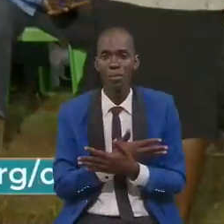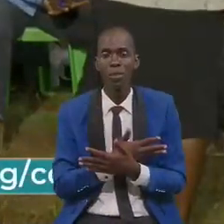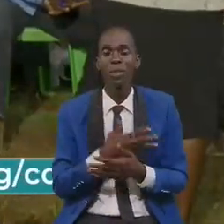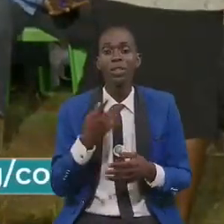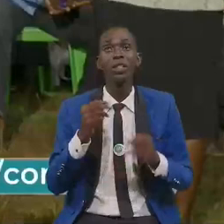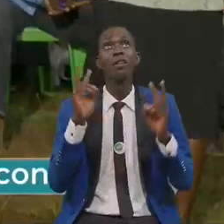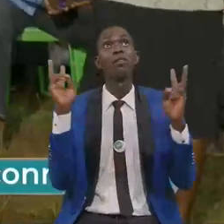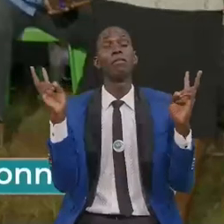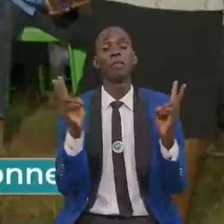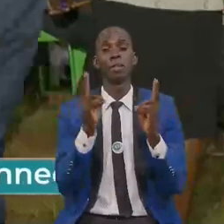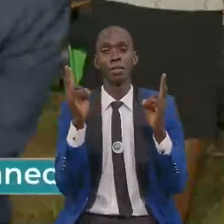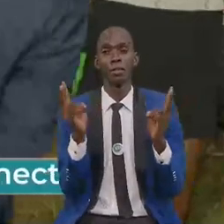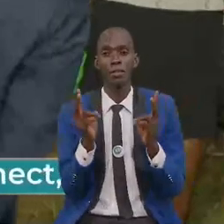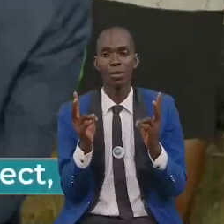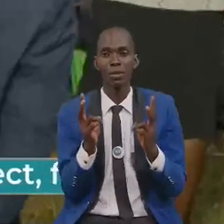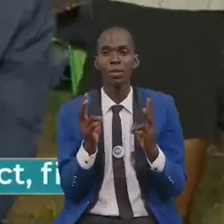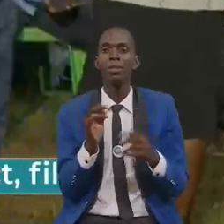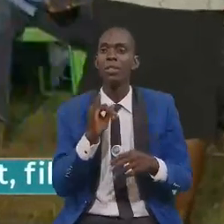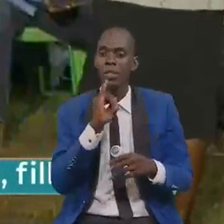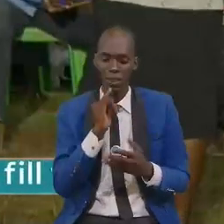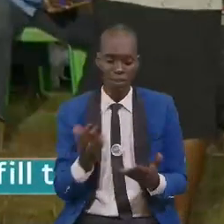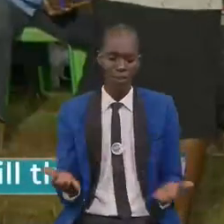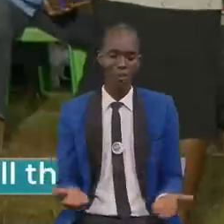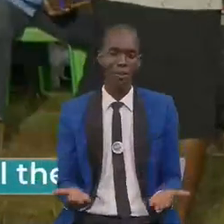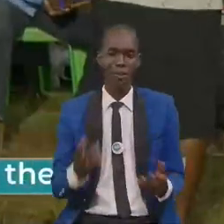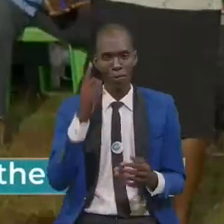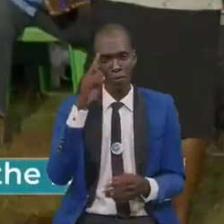la victoire est déjà là